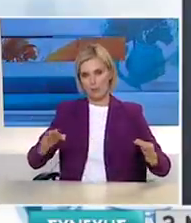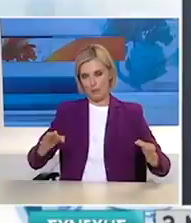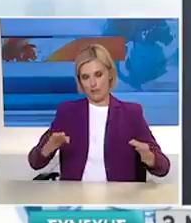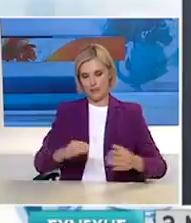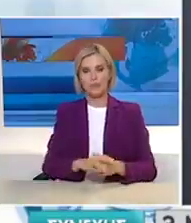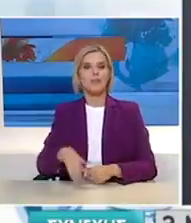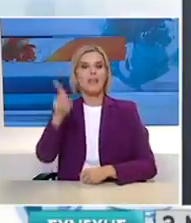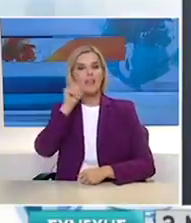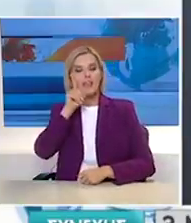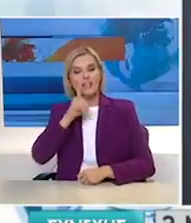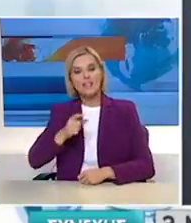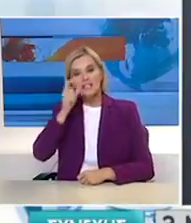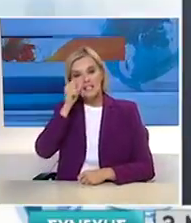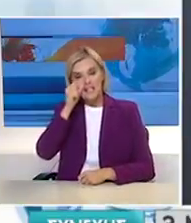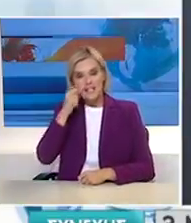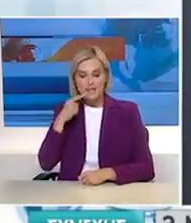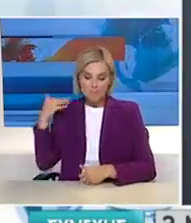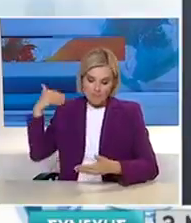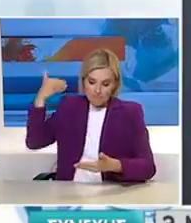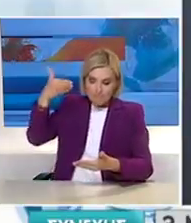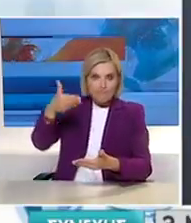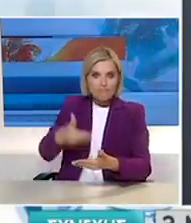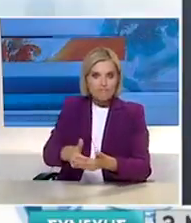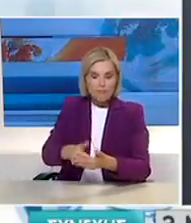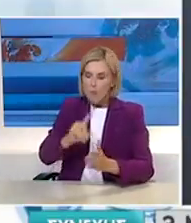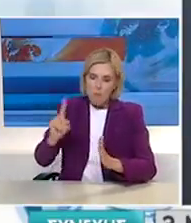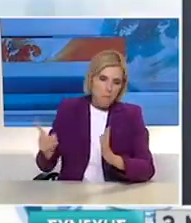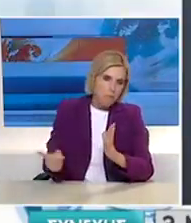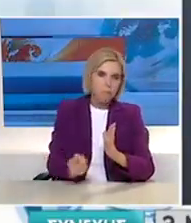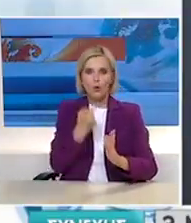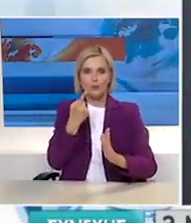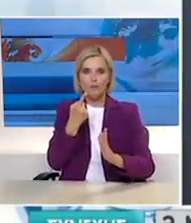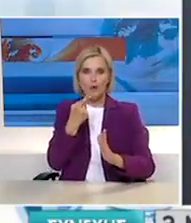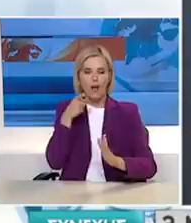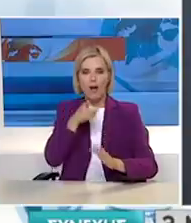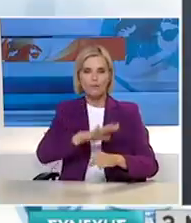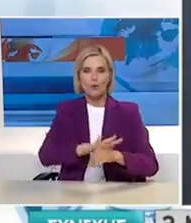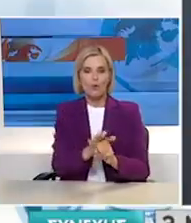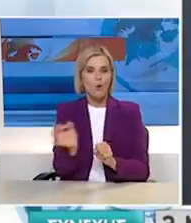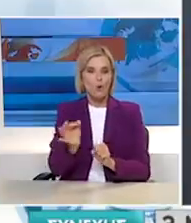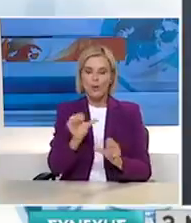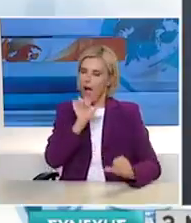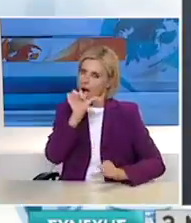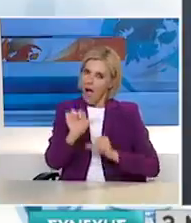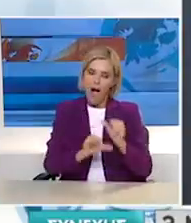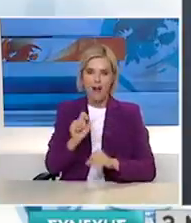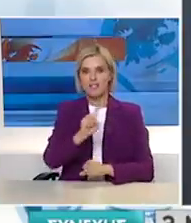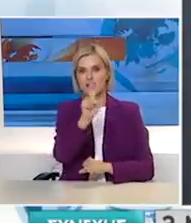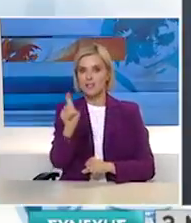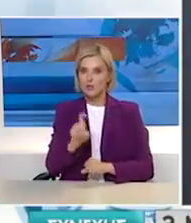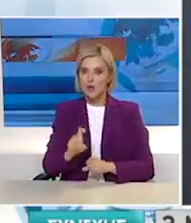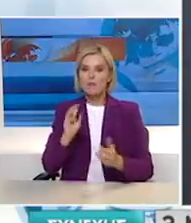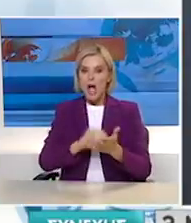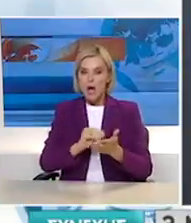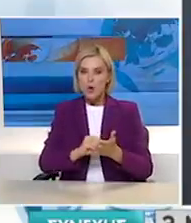κύριοι, τους τελευταίους μήνες βρεθήκαμε αντιμέτωποι με μια πρωτόγνωρη συγκυρία που άλλαξε ριζικά τις ζωές μας, αλλά δοκίμασε επίσης τις αντοχές